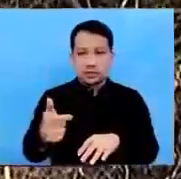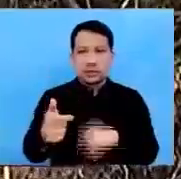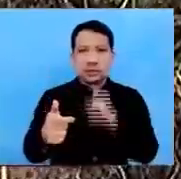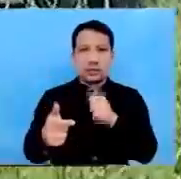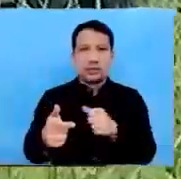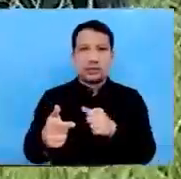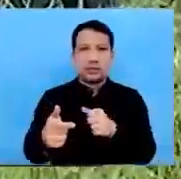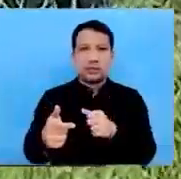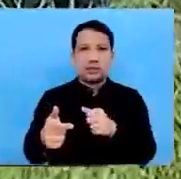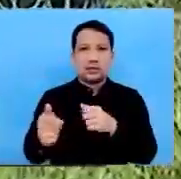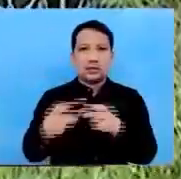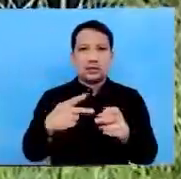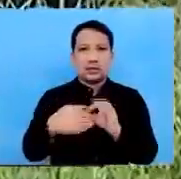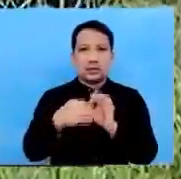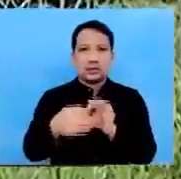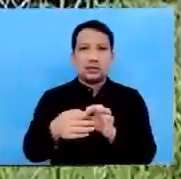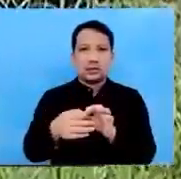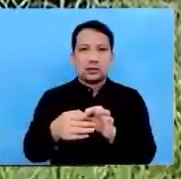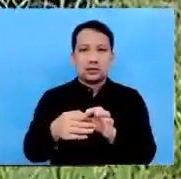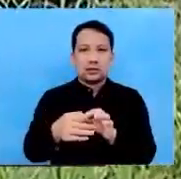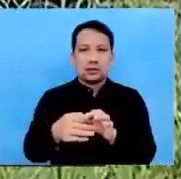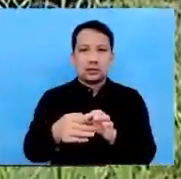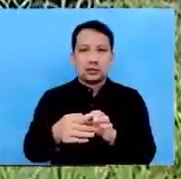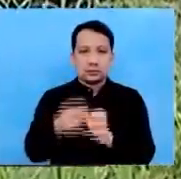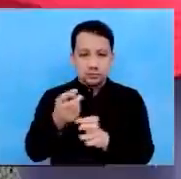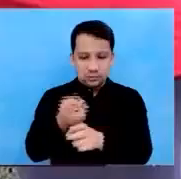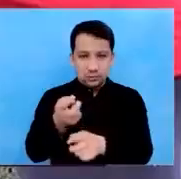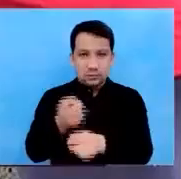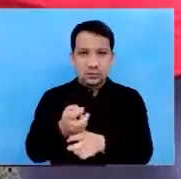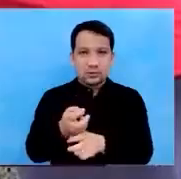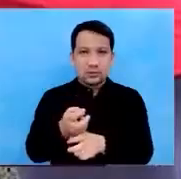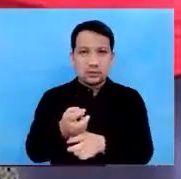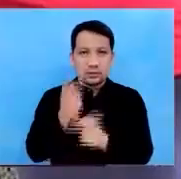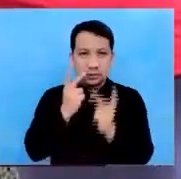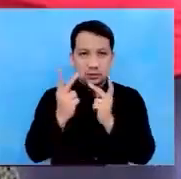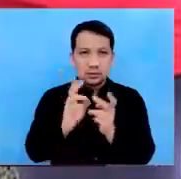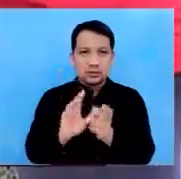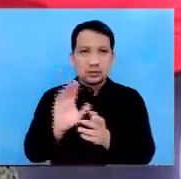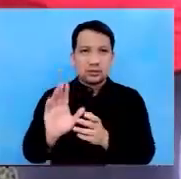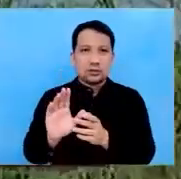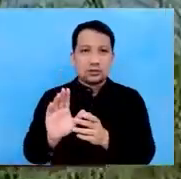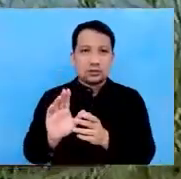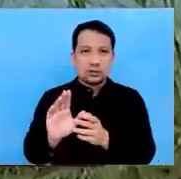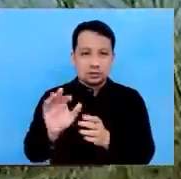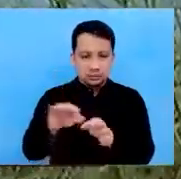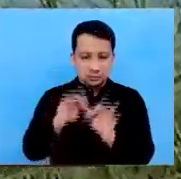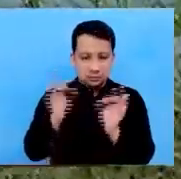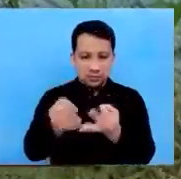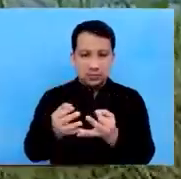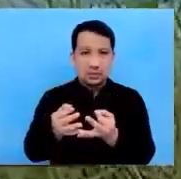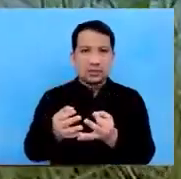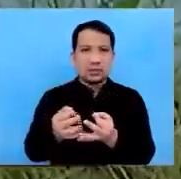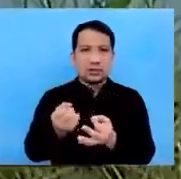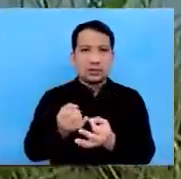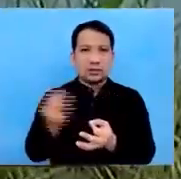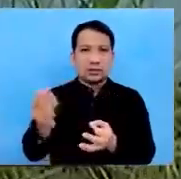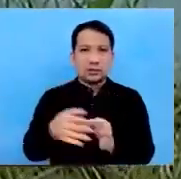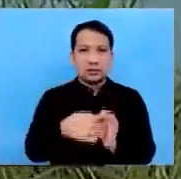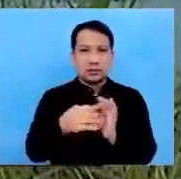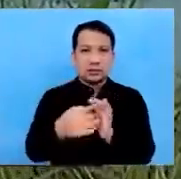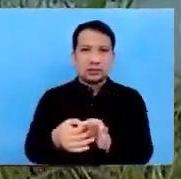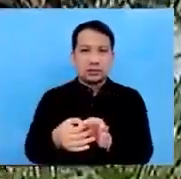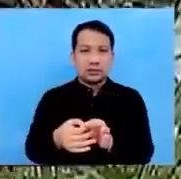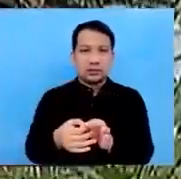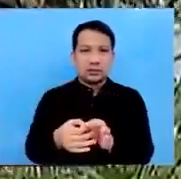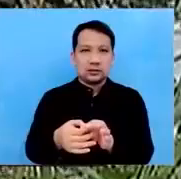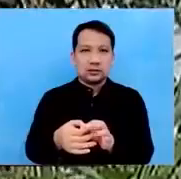ng mga kaanak ng mga yumao ang hirap para lang madalaw ang kanilang mga mahal sa buhay. Ang ilan sumampa na sa ibabaw ng nicho